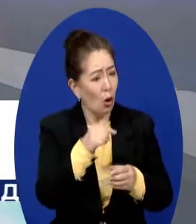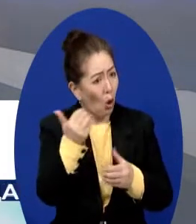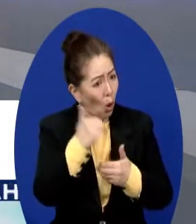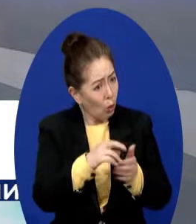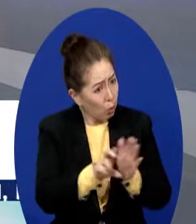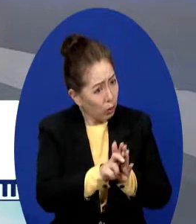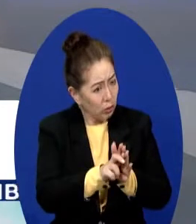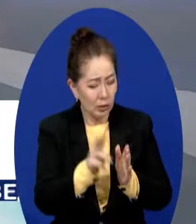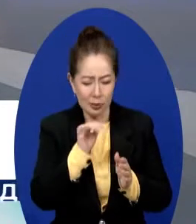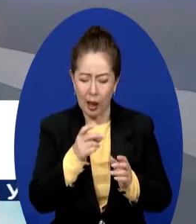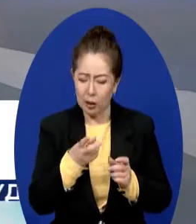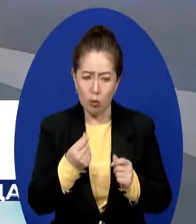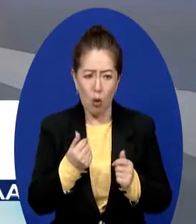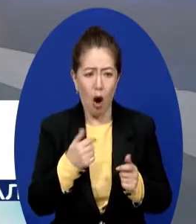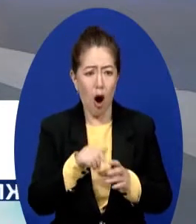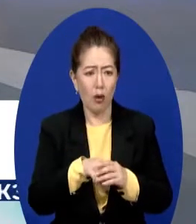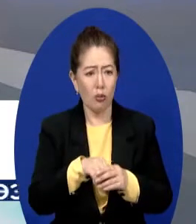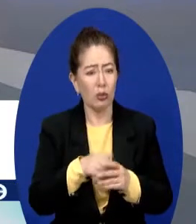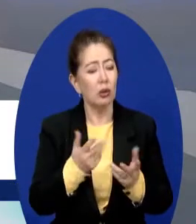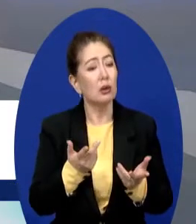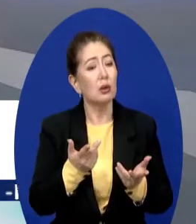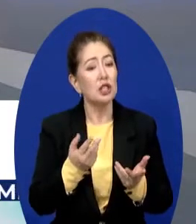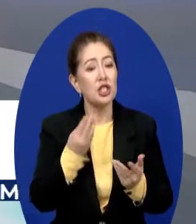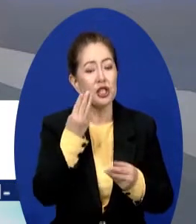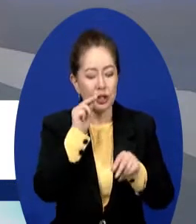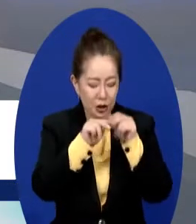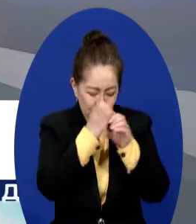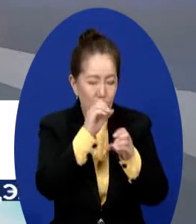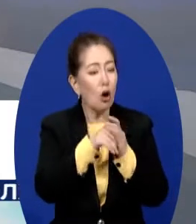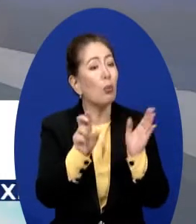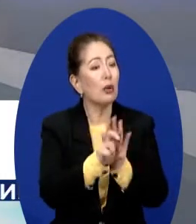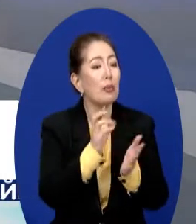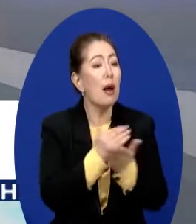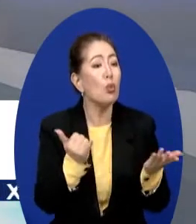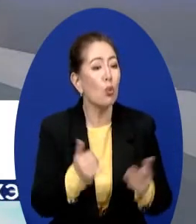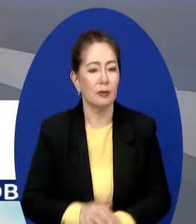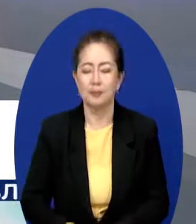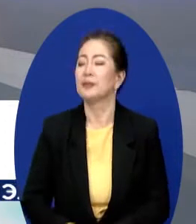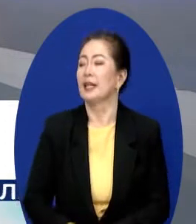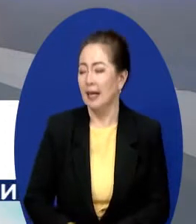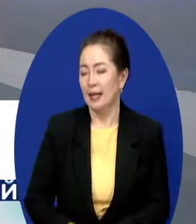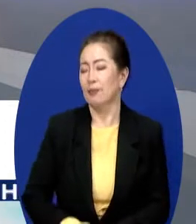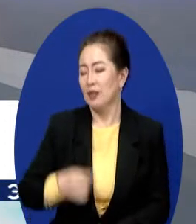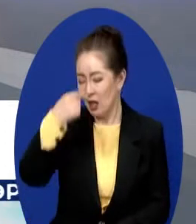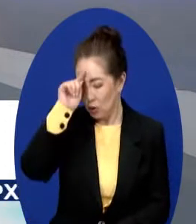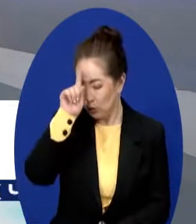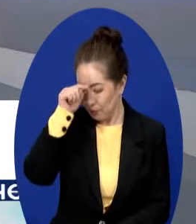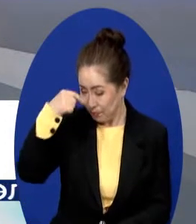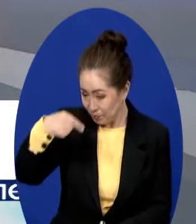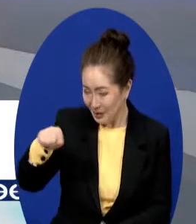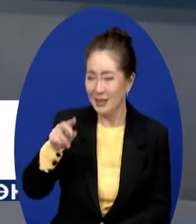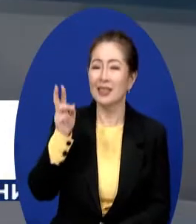амжиад төлчих юм бол бас энэ шинжилгээнд хамрагдах боломж юу байгаа болов? Тэгэхээр эрүүл мэндийн даатгалын тухай хуулиар иргэн